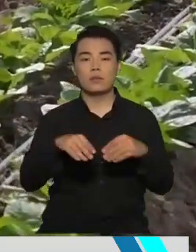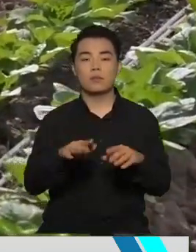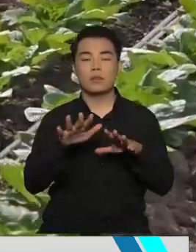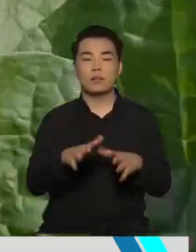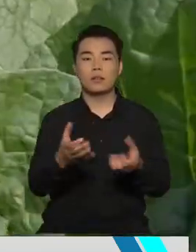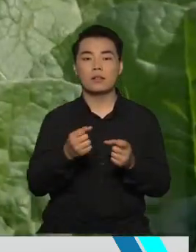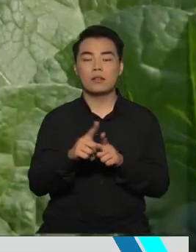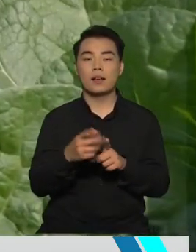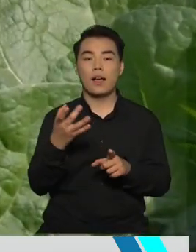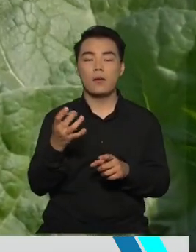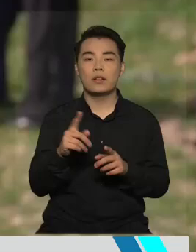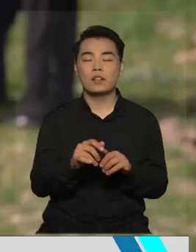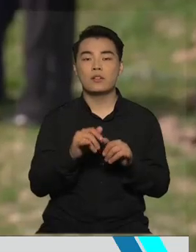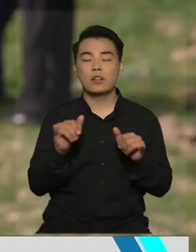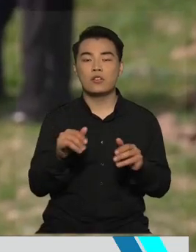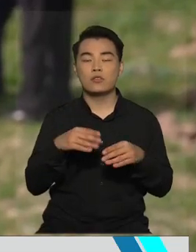используют капельное орошение.